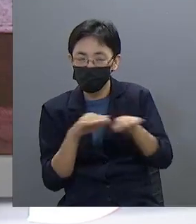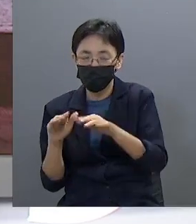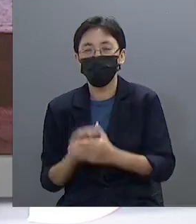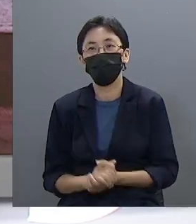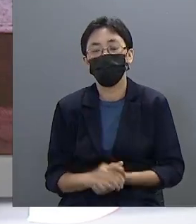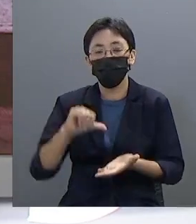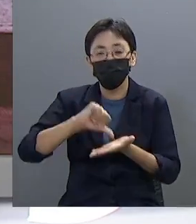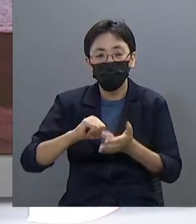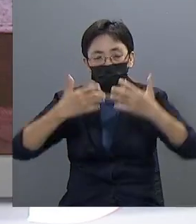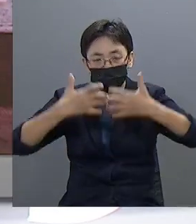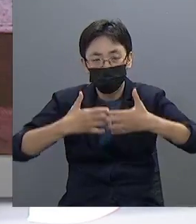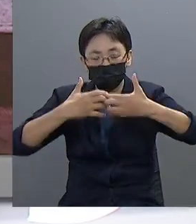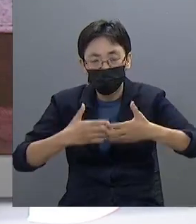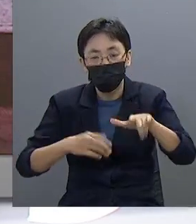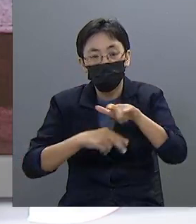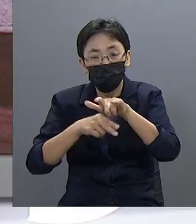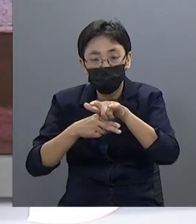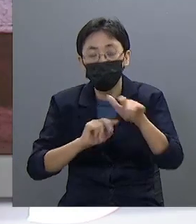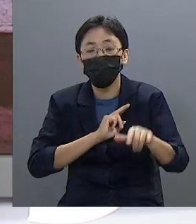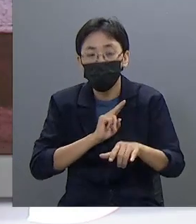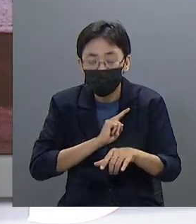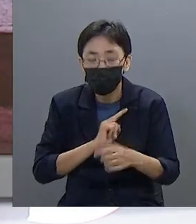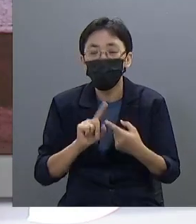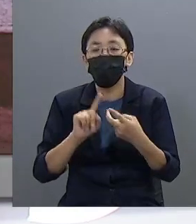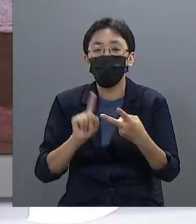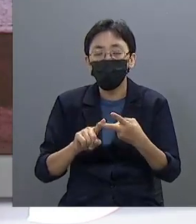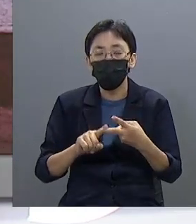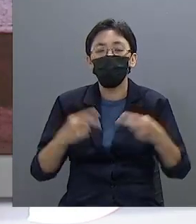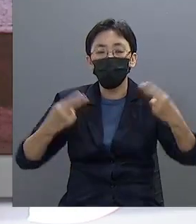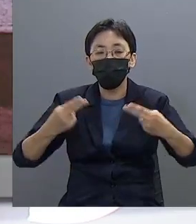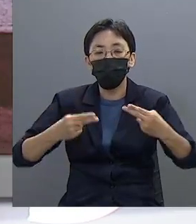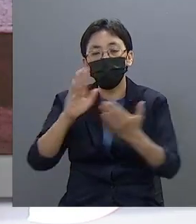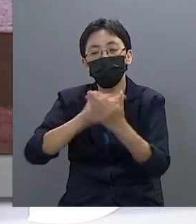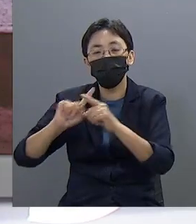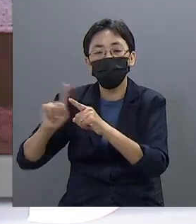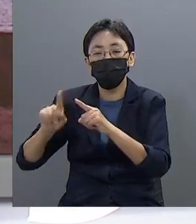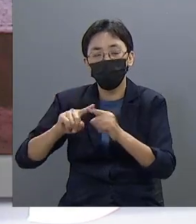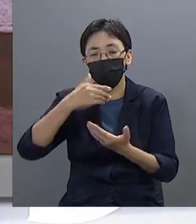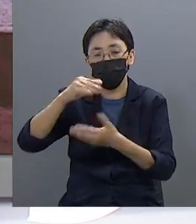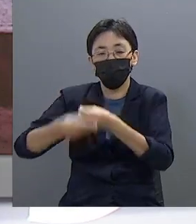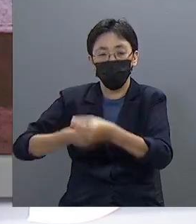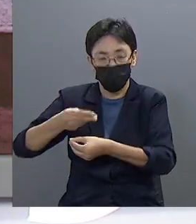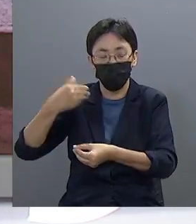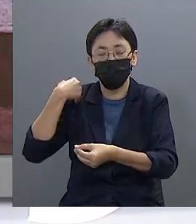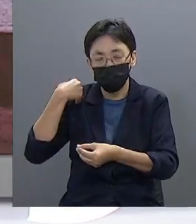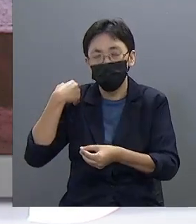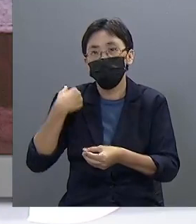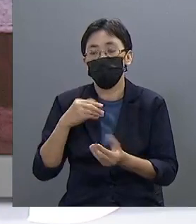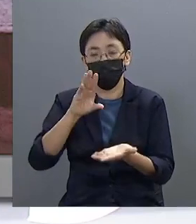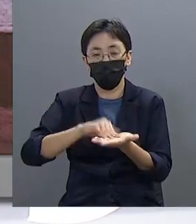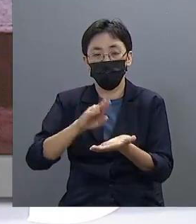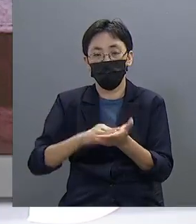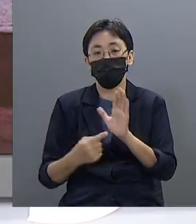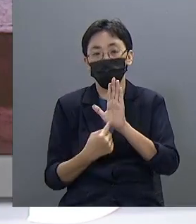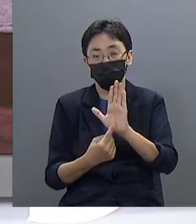ใช้เองแล้วนะคะเขายังส่งไปในพื้นที่สู้รบในหลายประเทศอีกด้วยค่ะซึ่งจากข้อมูลที่มีการเปิดเผยในปัจจุบันนะคะทั้งหมดคุ